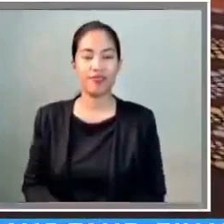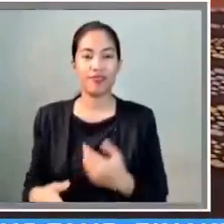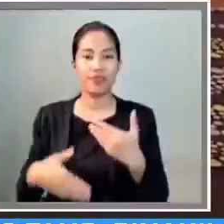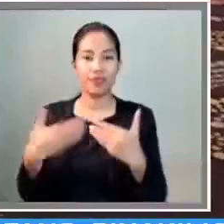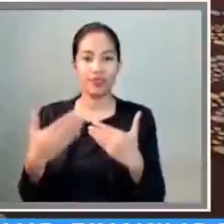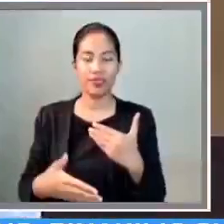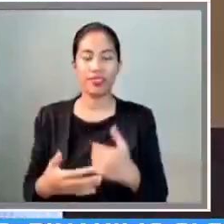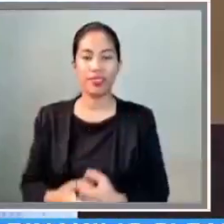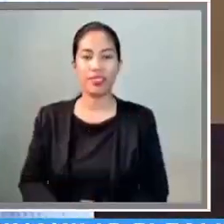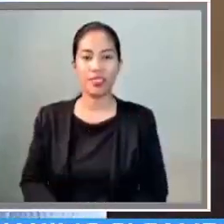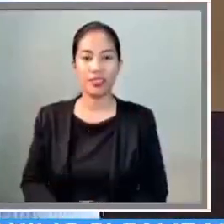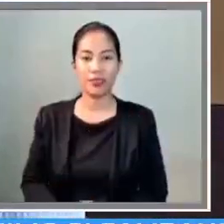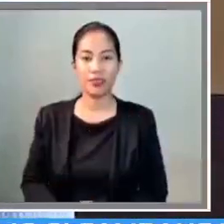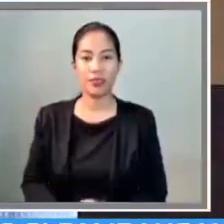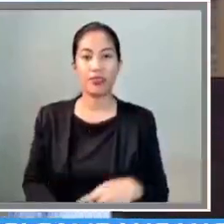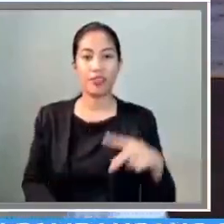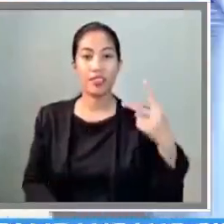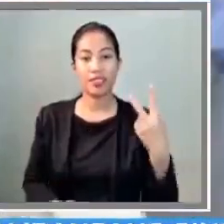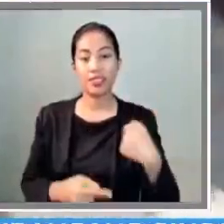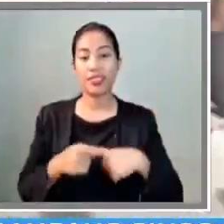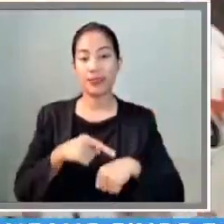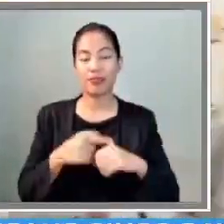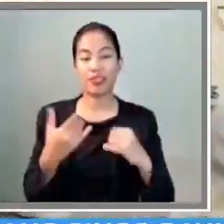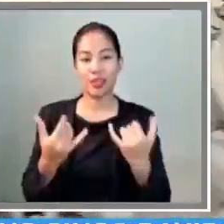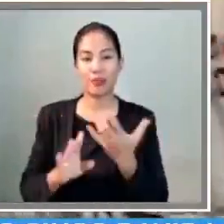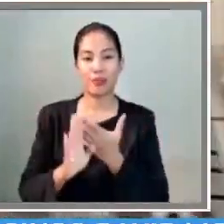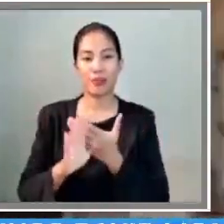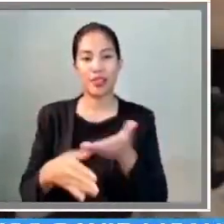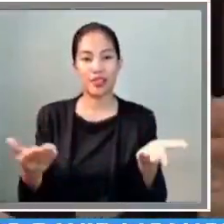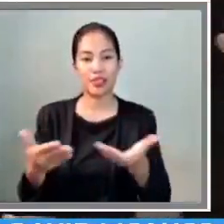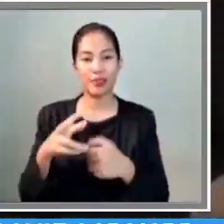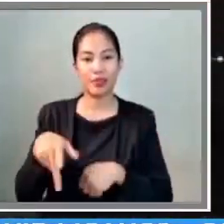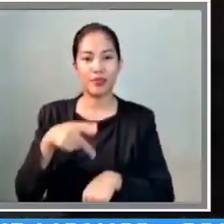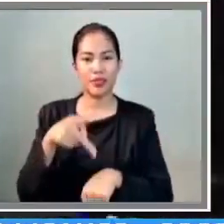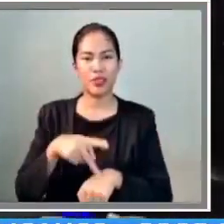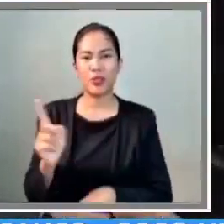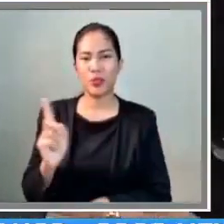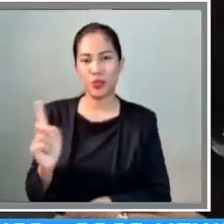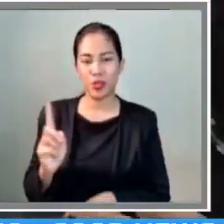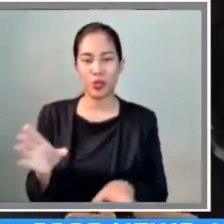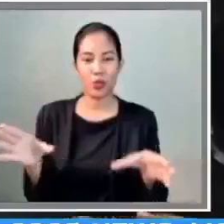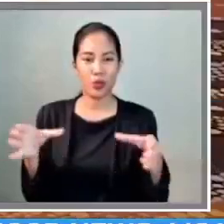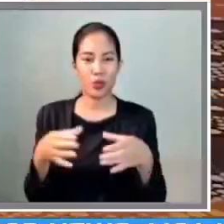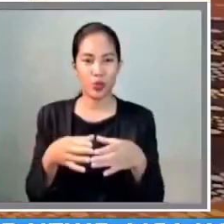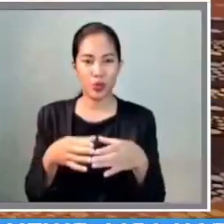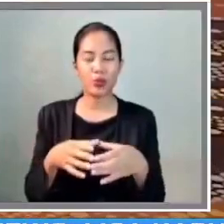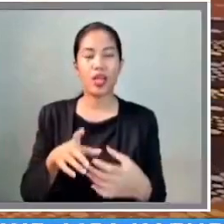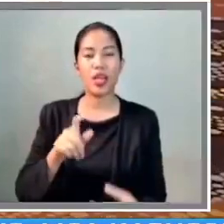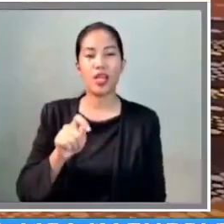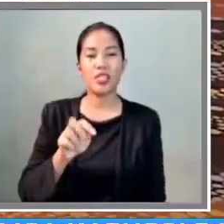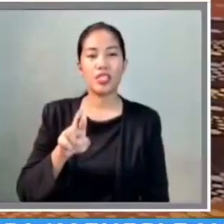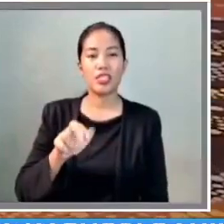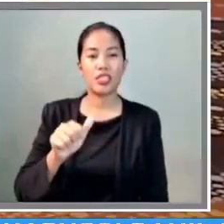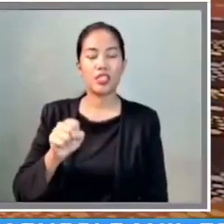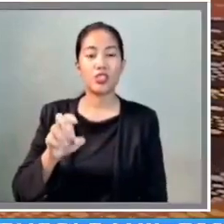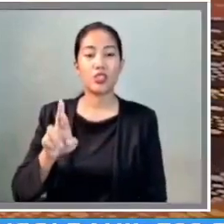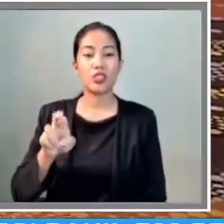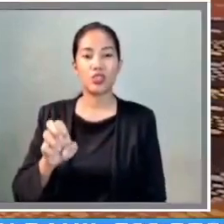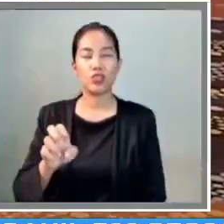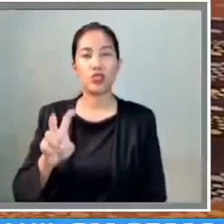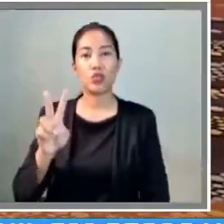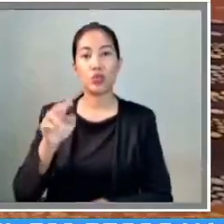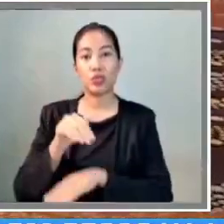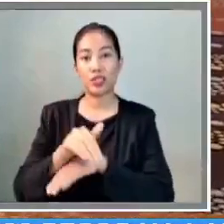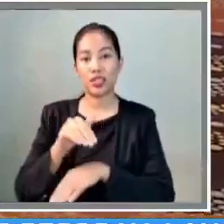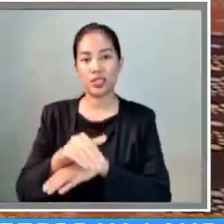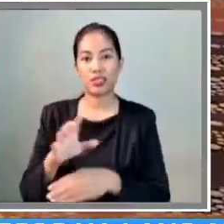For the second time, balik bansa ang Treasure para sa kanilang two-night concert. Sabi ng K-pop boy